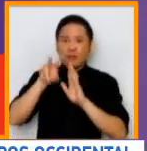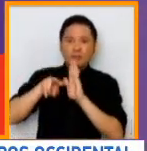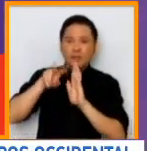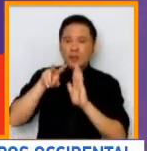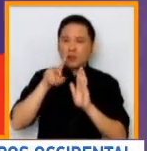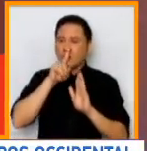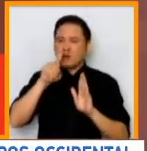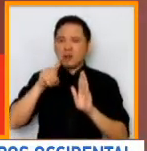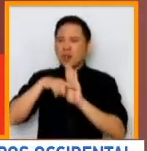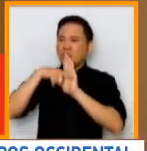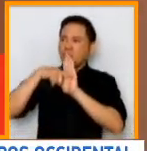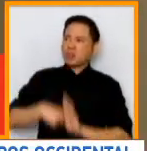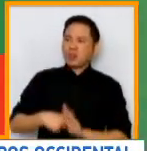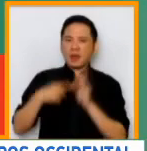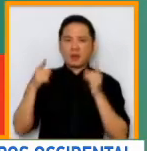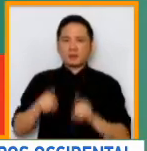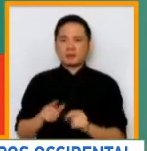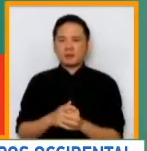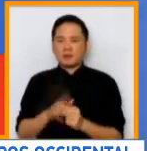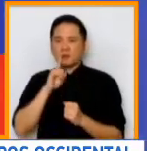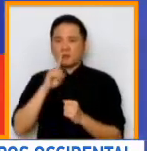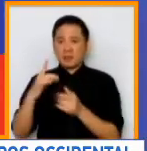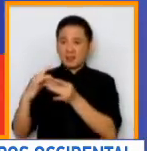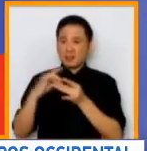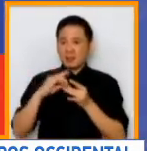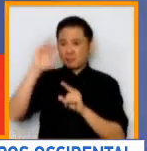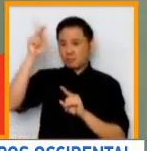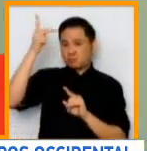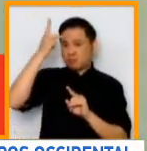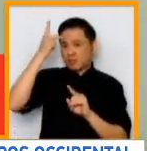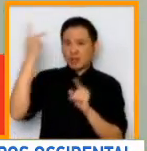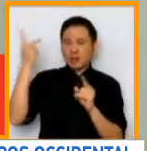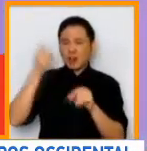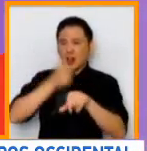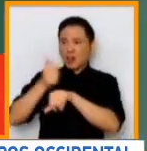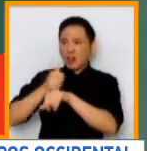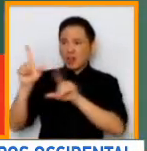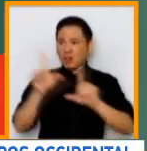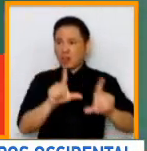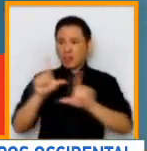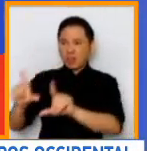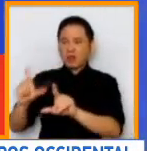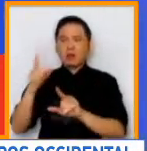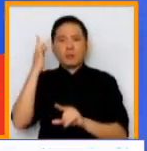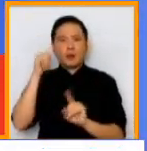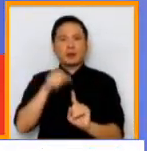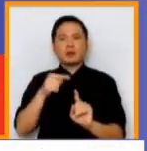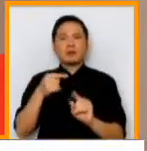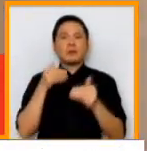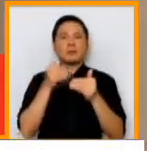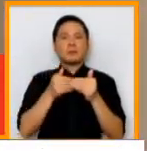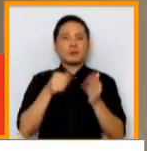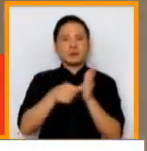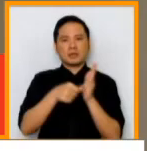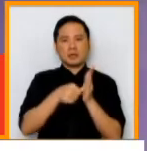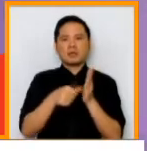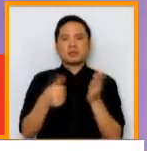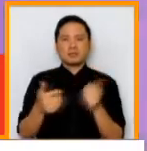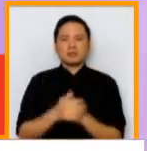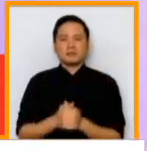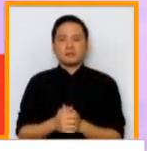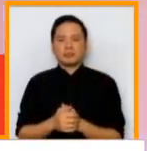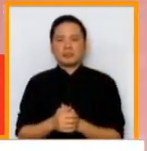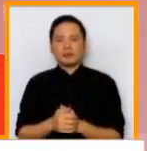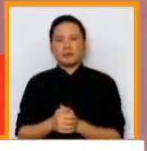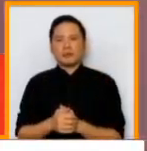event. Posibleng may kaugnayan daw ito sa politika, lalo't palapit na ang eleksyon. Wala sa Camotes Island nung araw ng event ang mayor